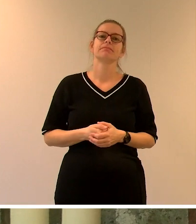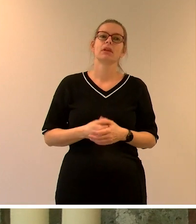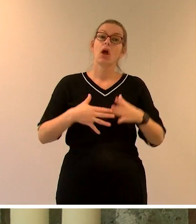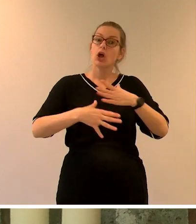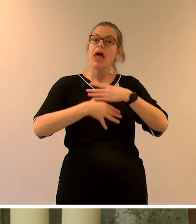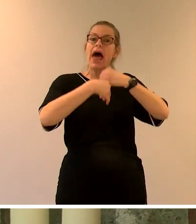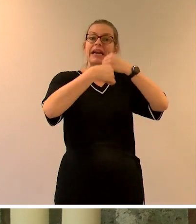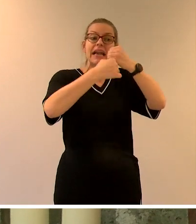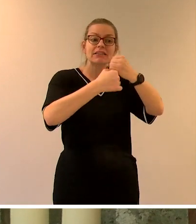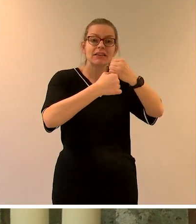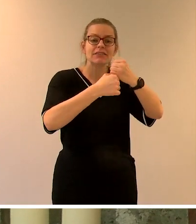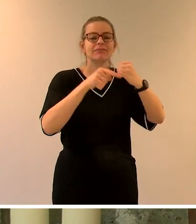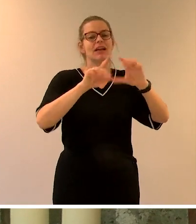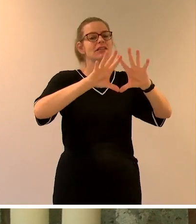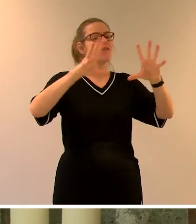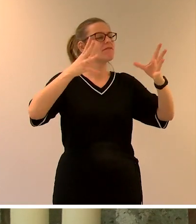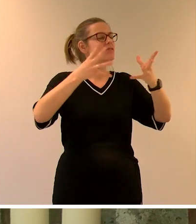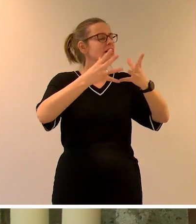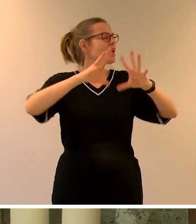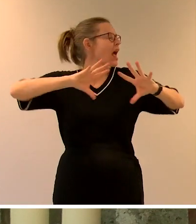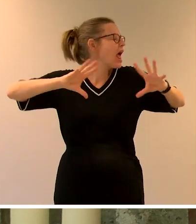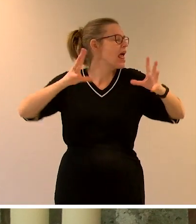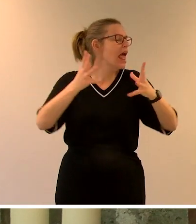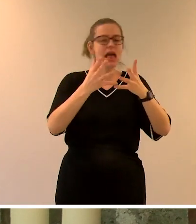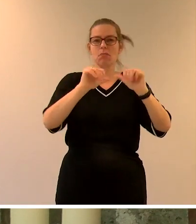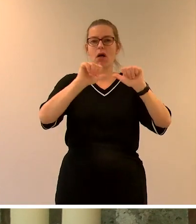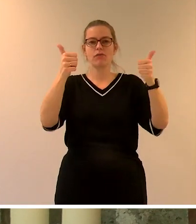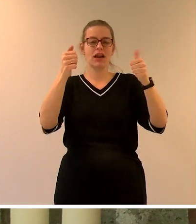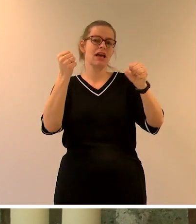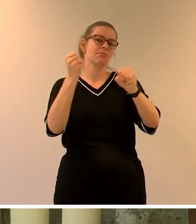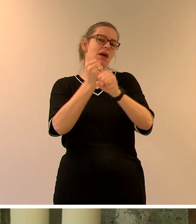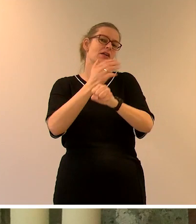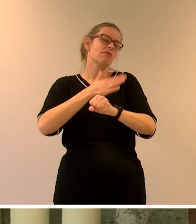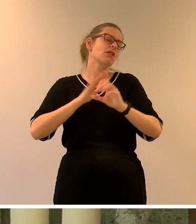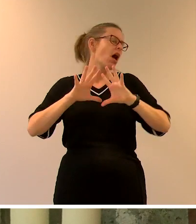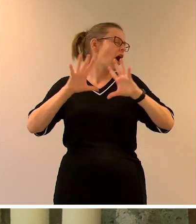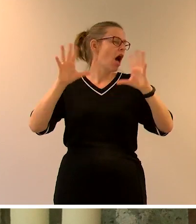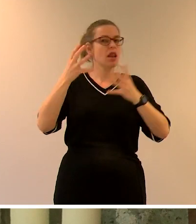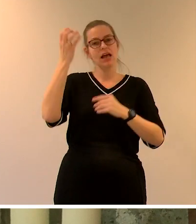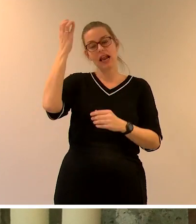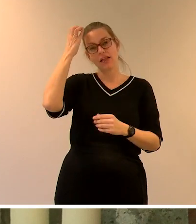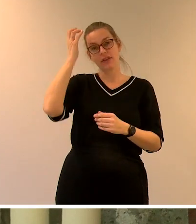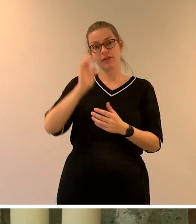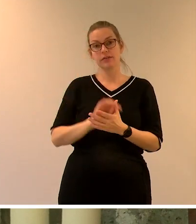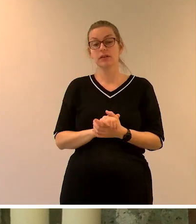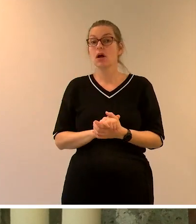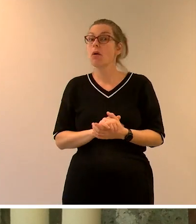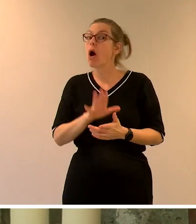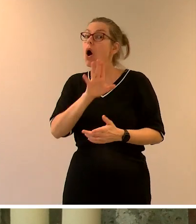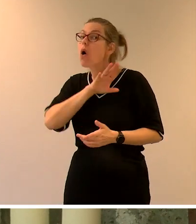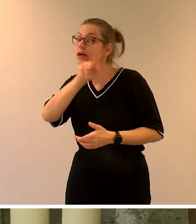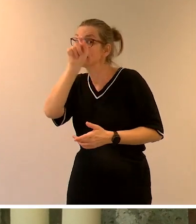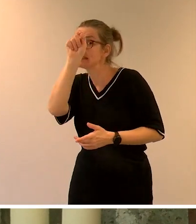redder die de wereld helemaal vrij zal maken van alle ellende. En er is ook een